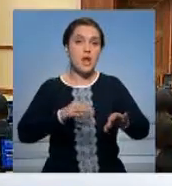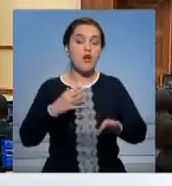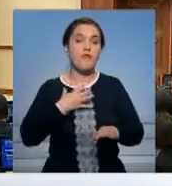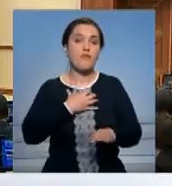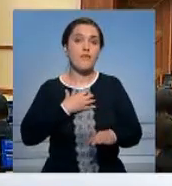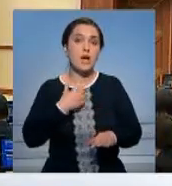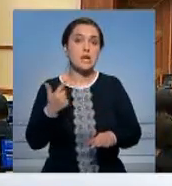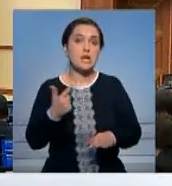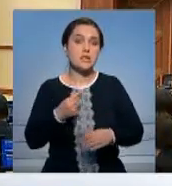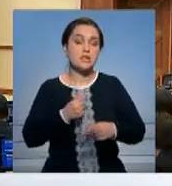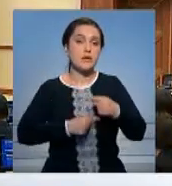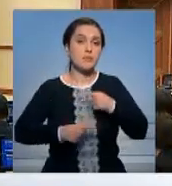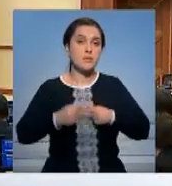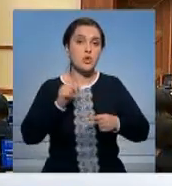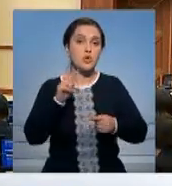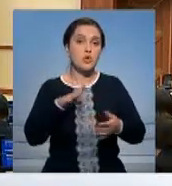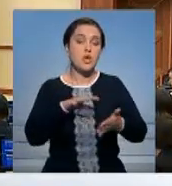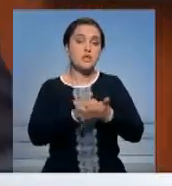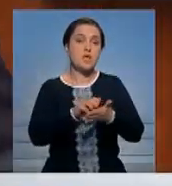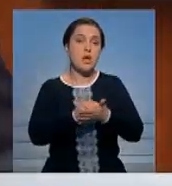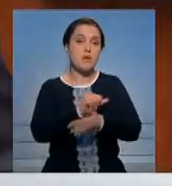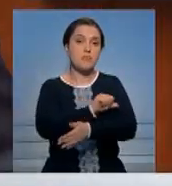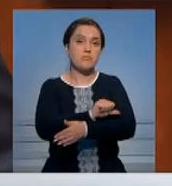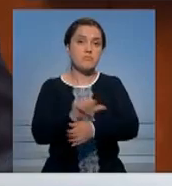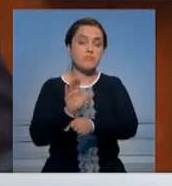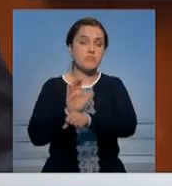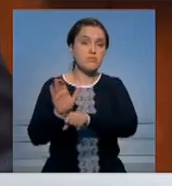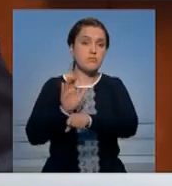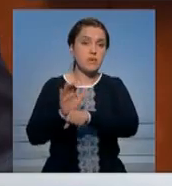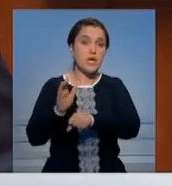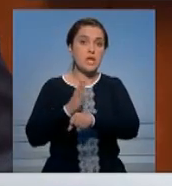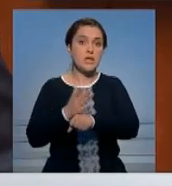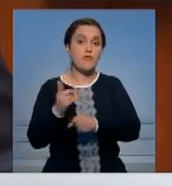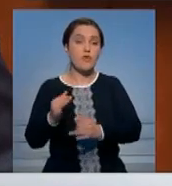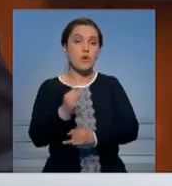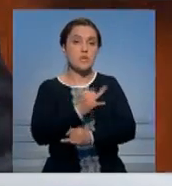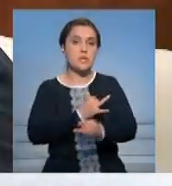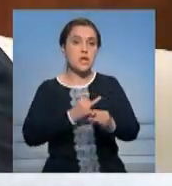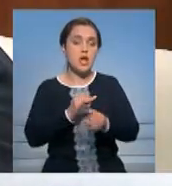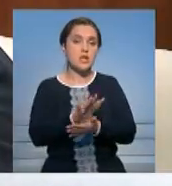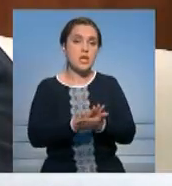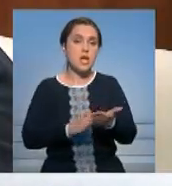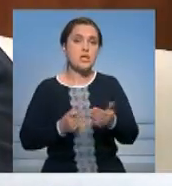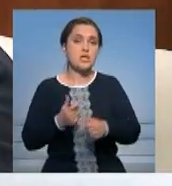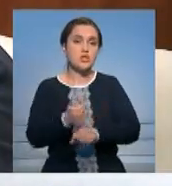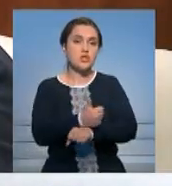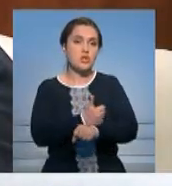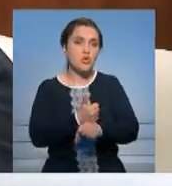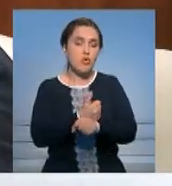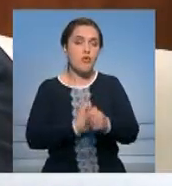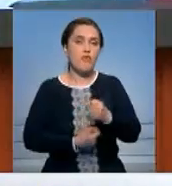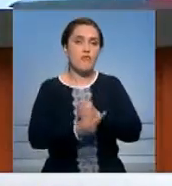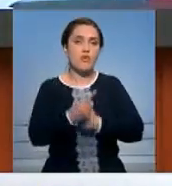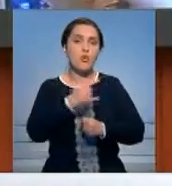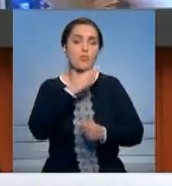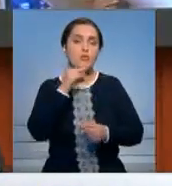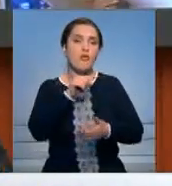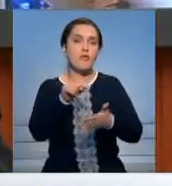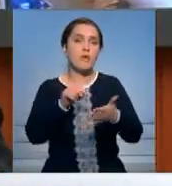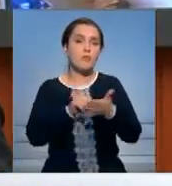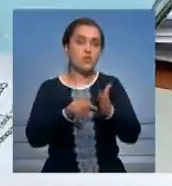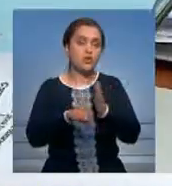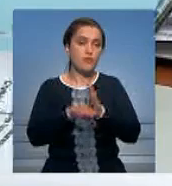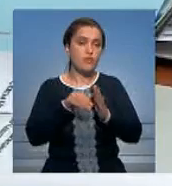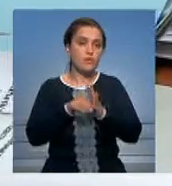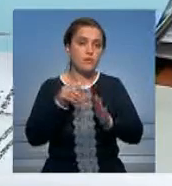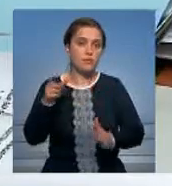граждан, бизнеса и особенно для тех, кто занимается экспортом и импортом продукции. Его обсуждение длилось несколько часов и вызвало множество вопросов у депутатов.